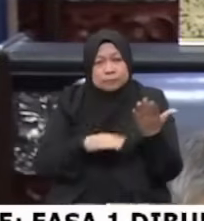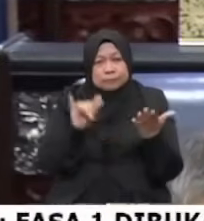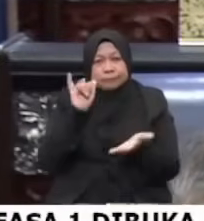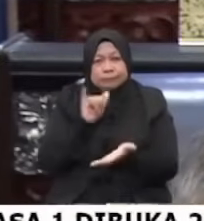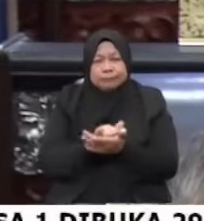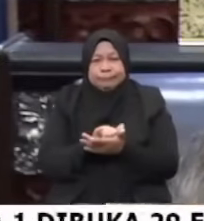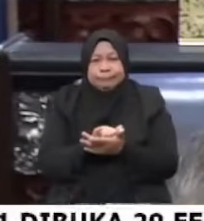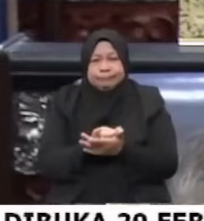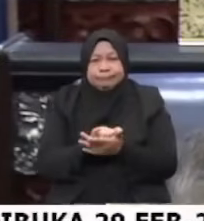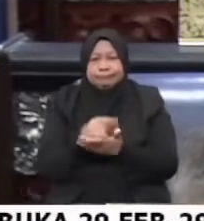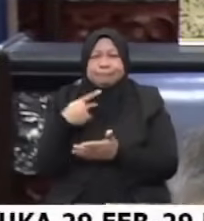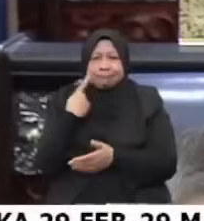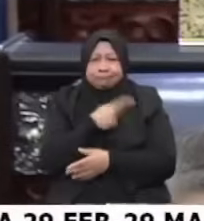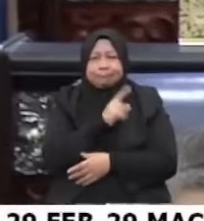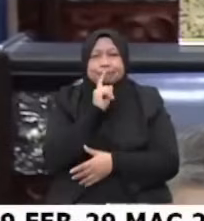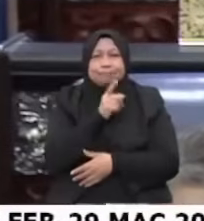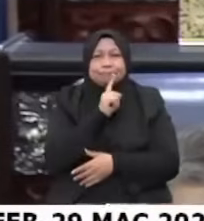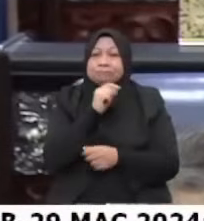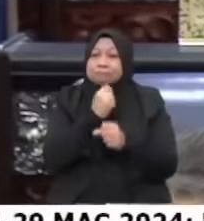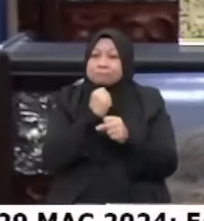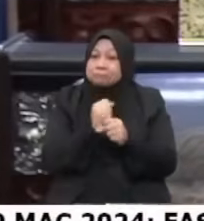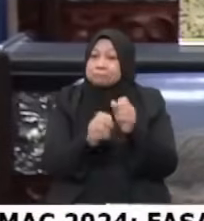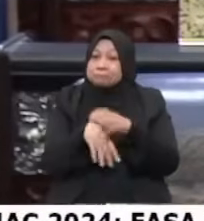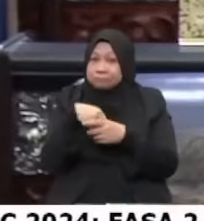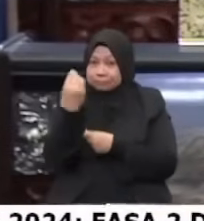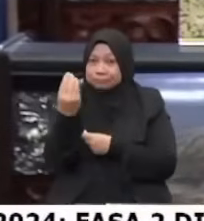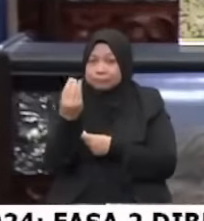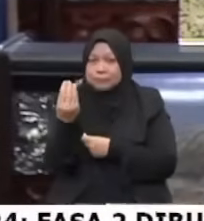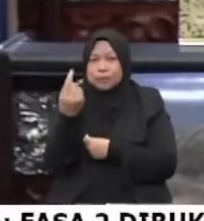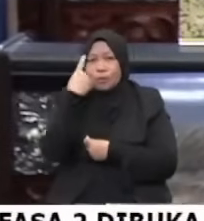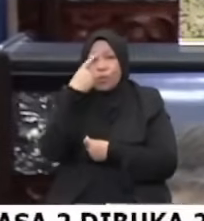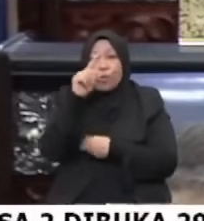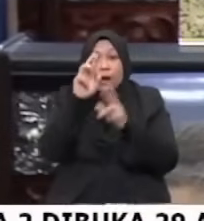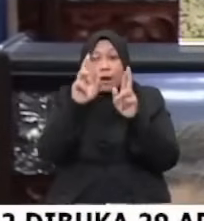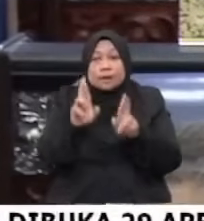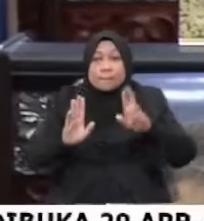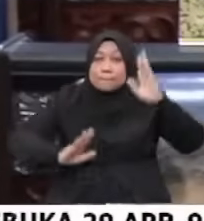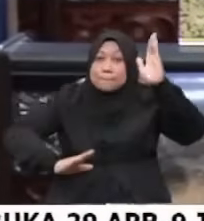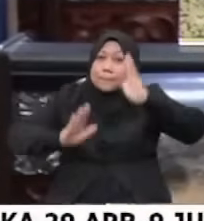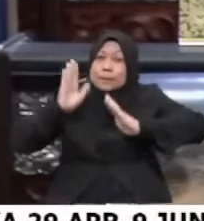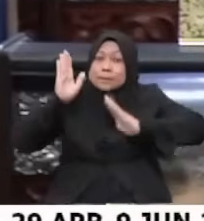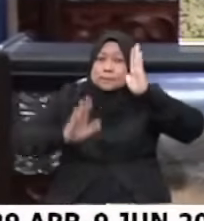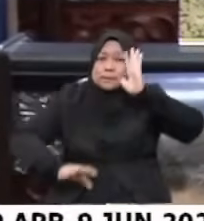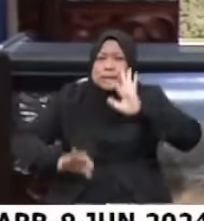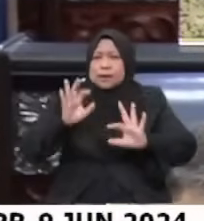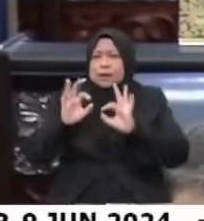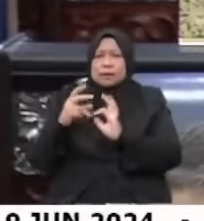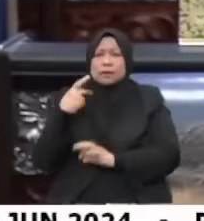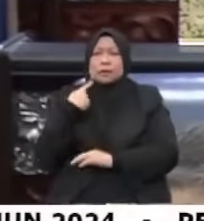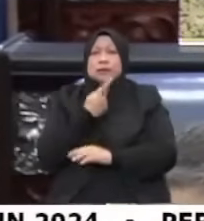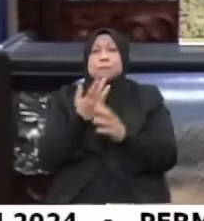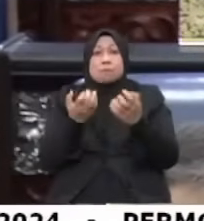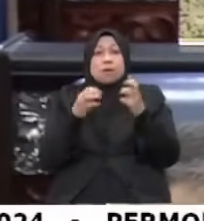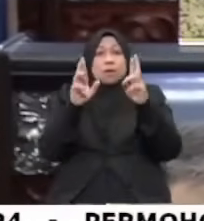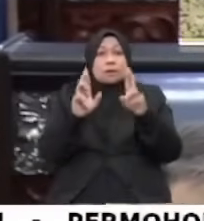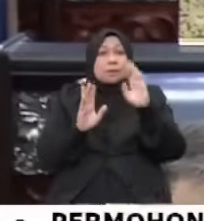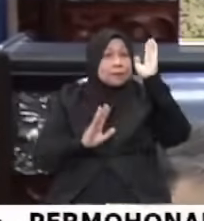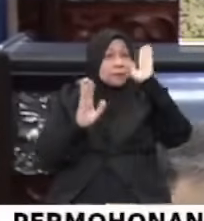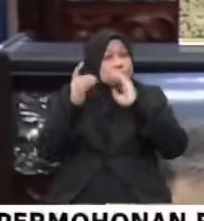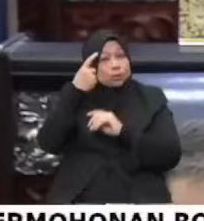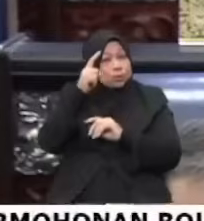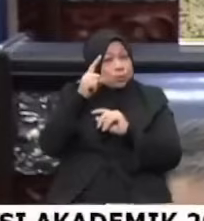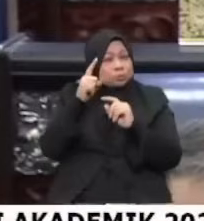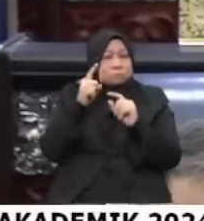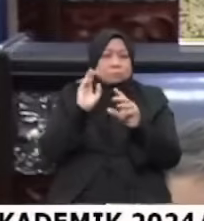memang kita benarkan pekerja asing untuk rakyat Malaysia Saya rasa kalau kita nakkan rakyat Malaysia untuk